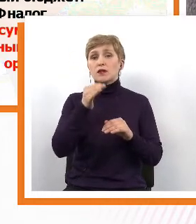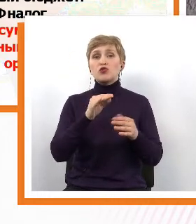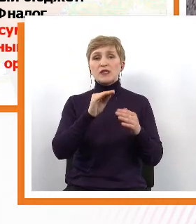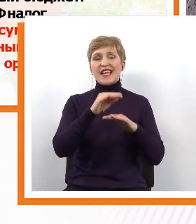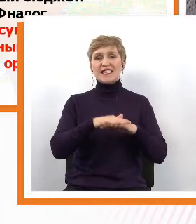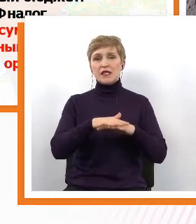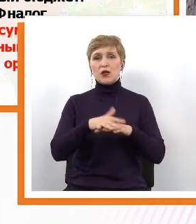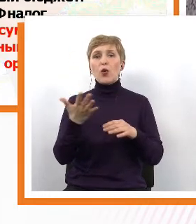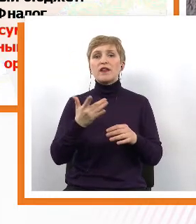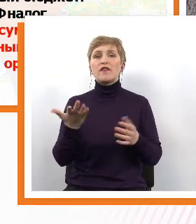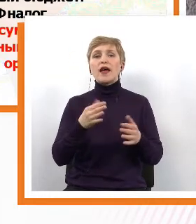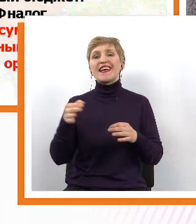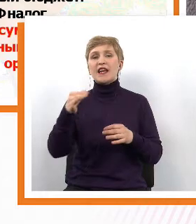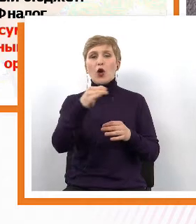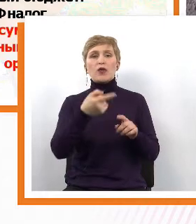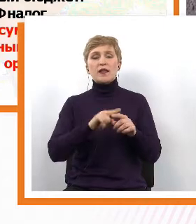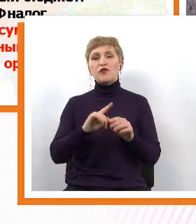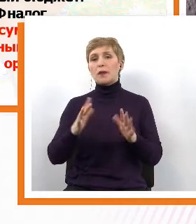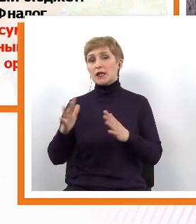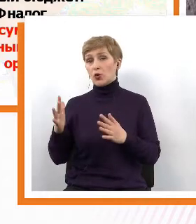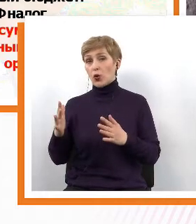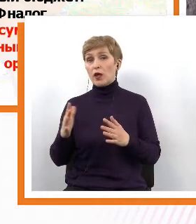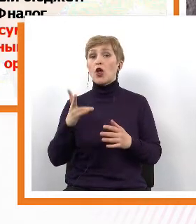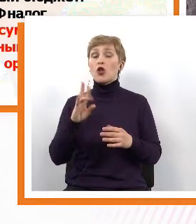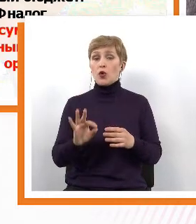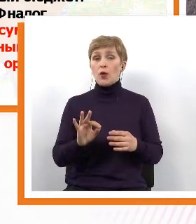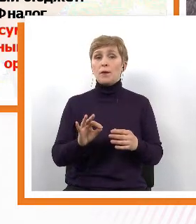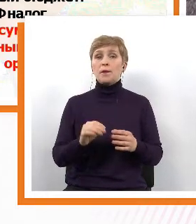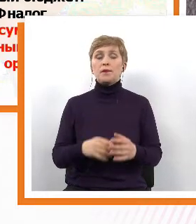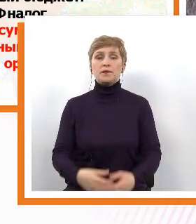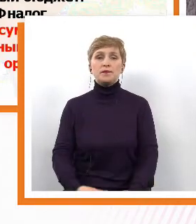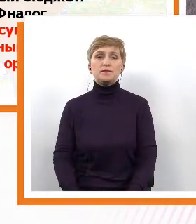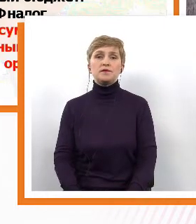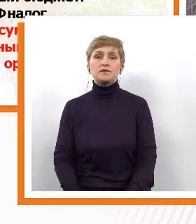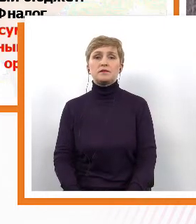и в каких регионах это все происходит, но тем не менее